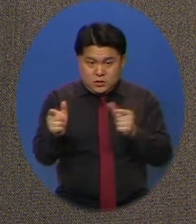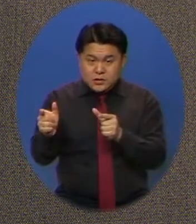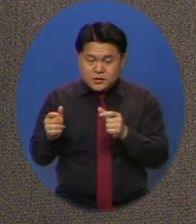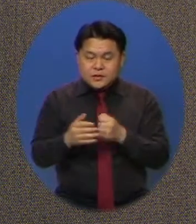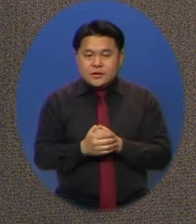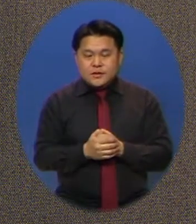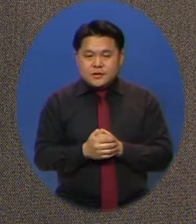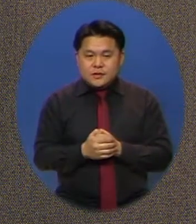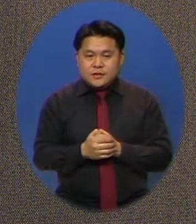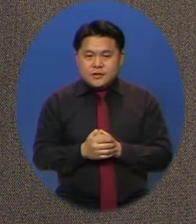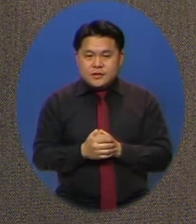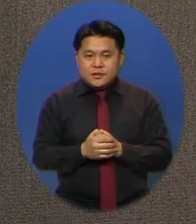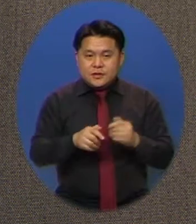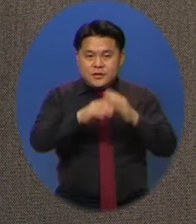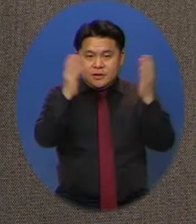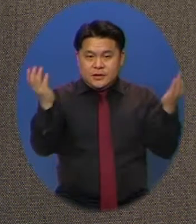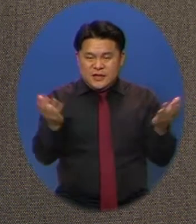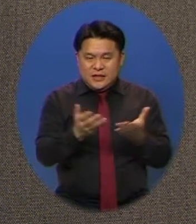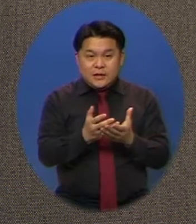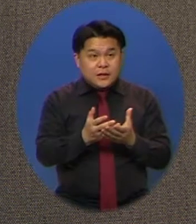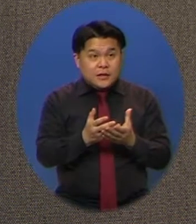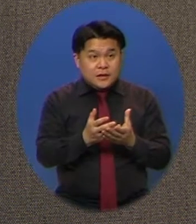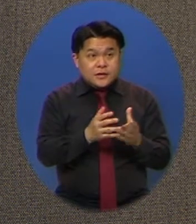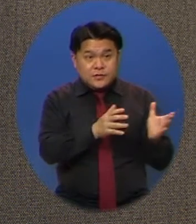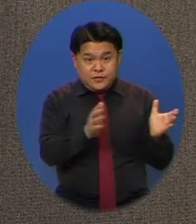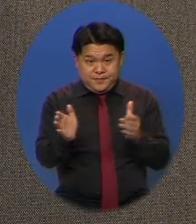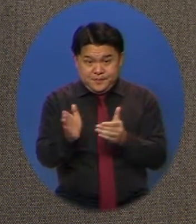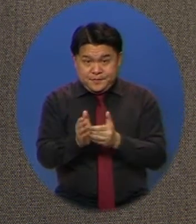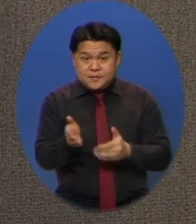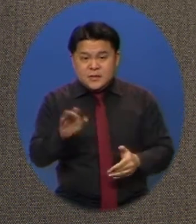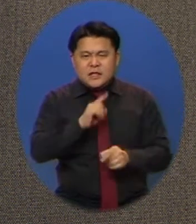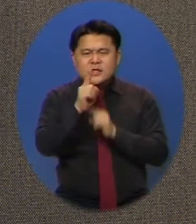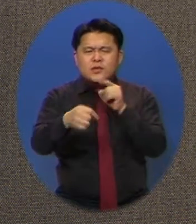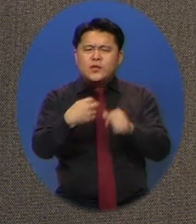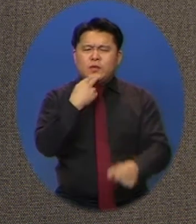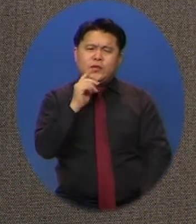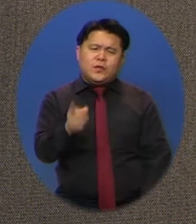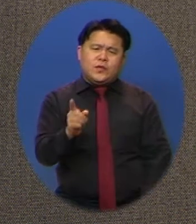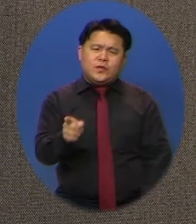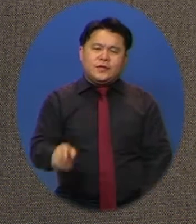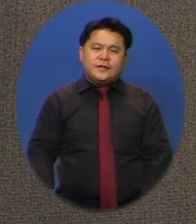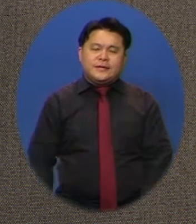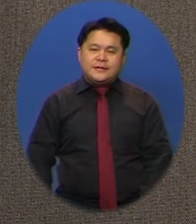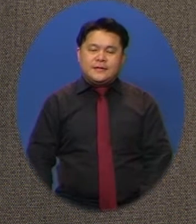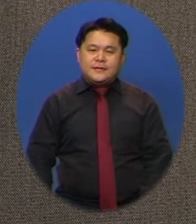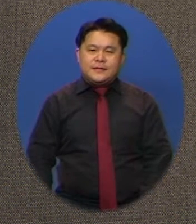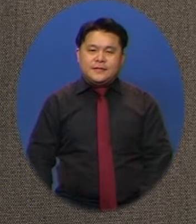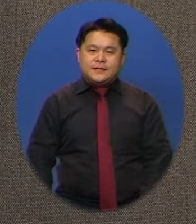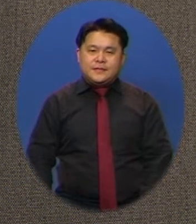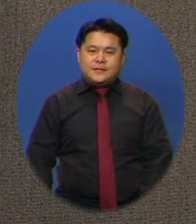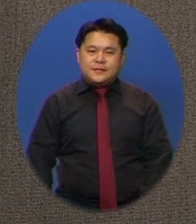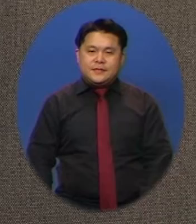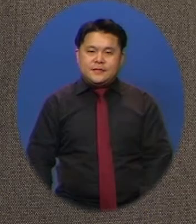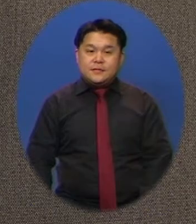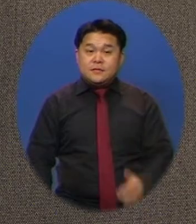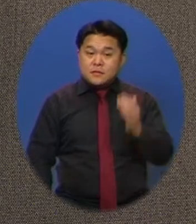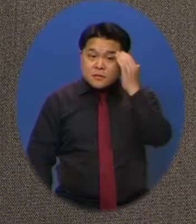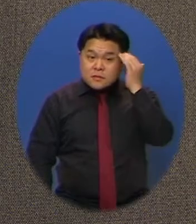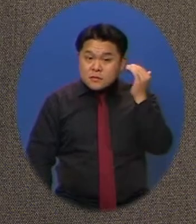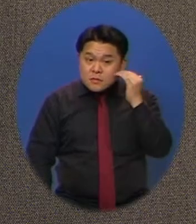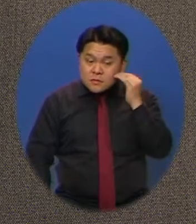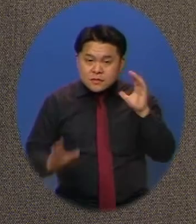그리고 격리보호하는 시스템은 구축되어 있지만 신고가 잘 안 되는 부분이 있습니다.